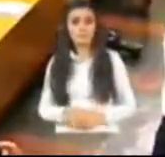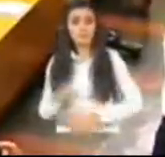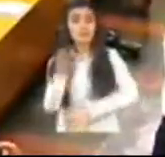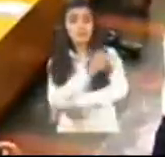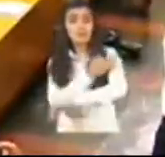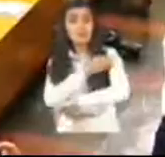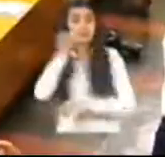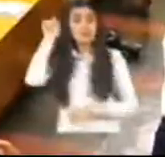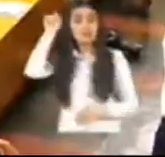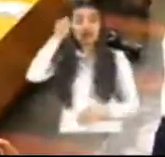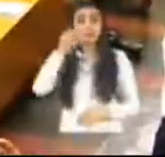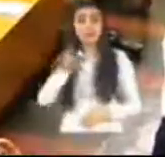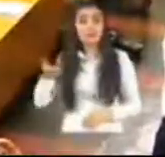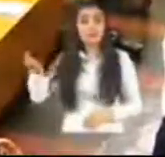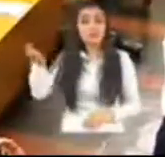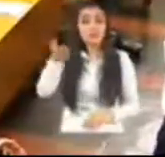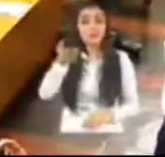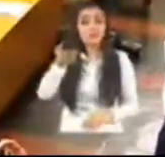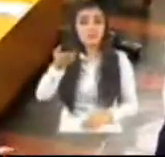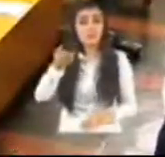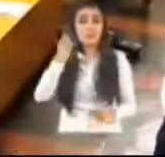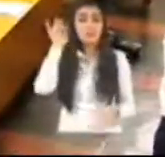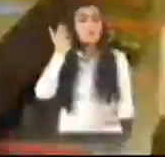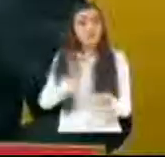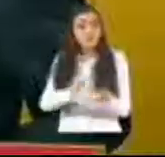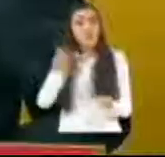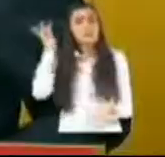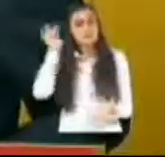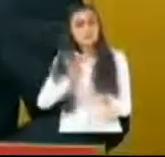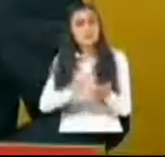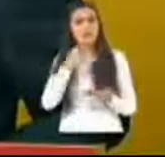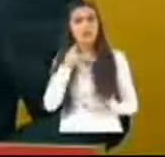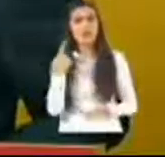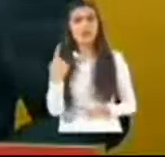Vatan hainlerine cezaysa ceza,